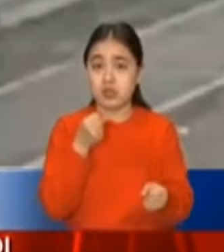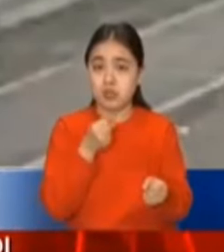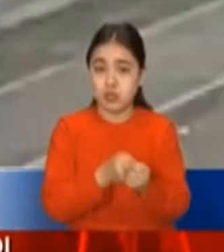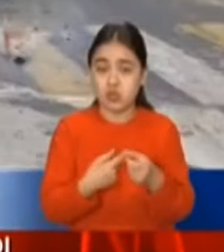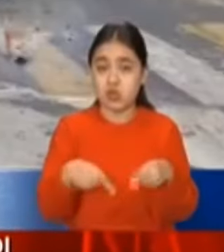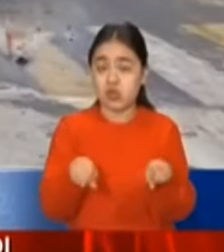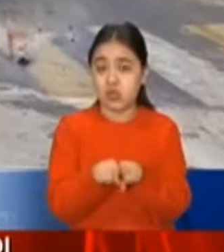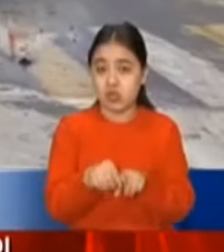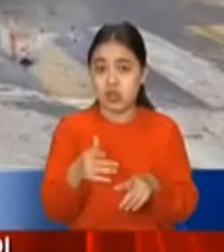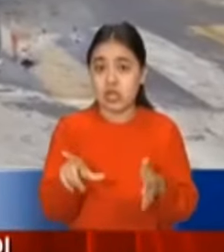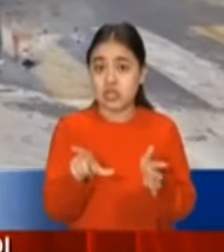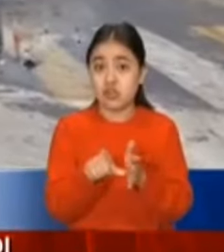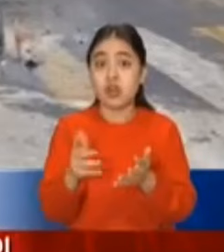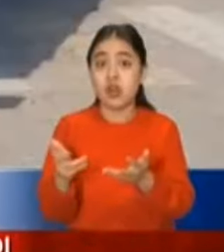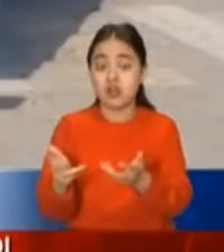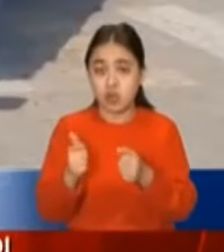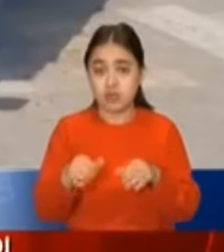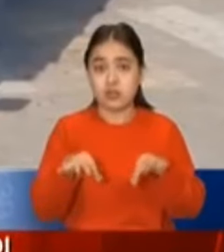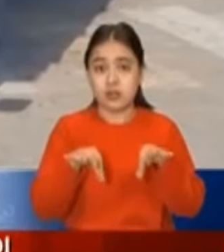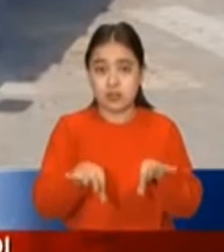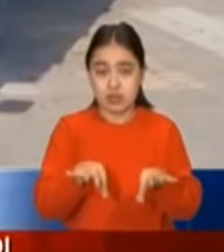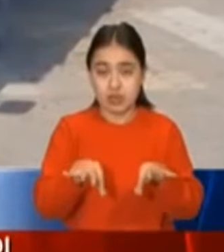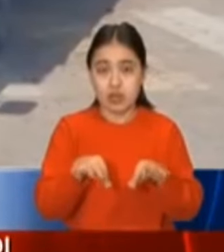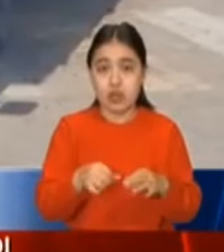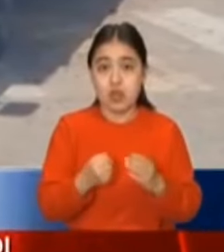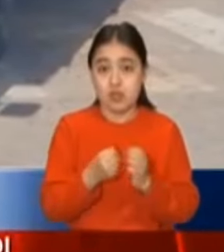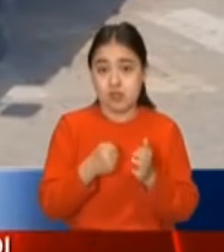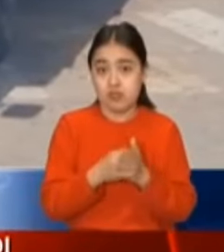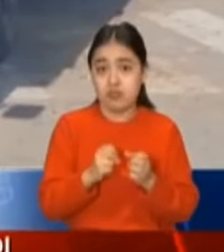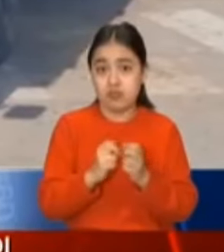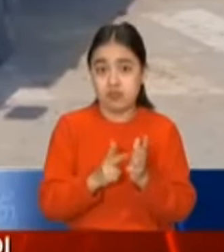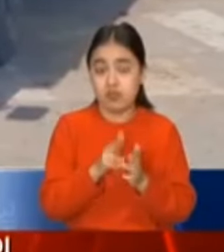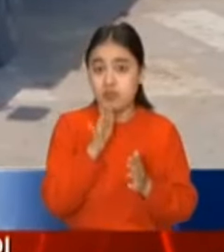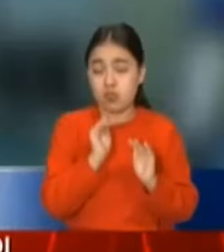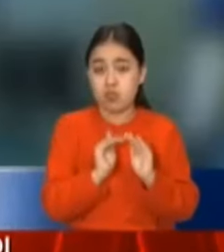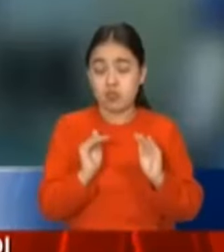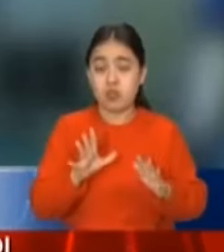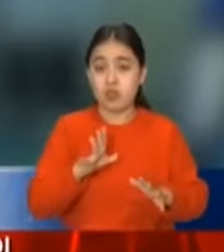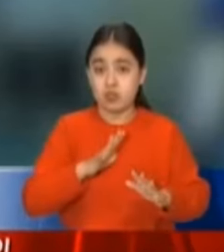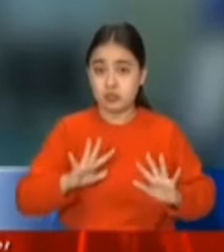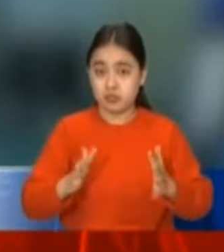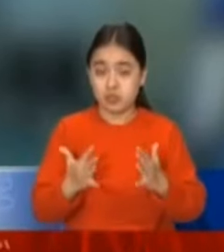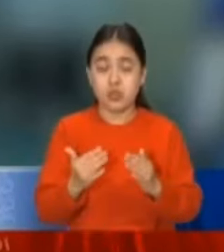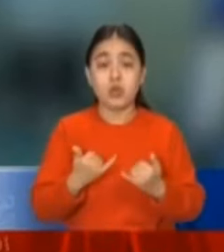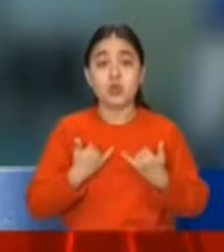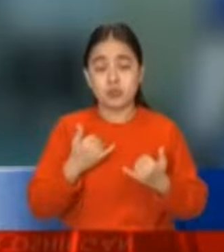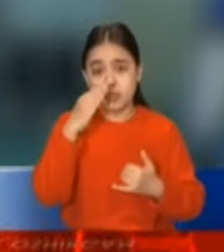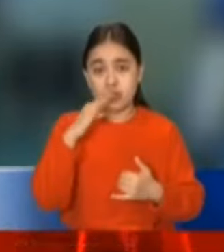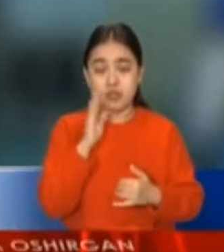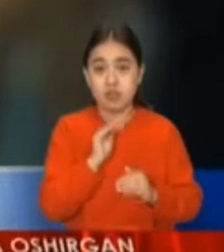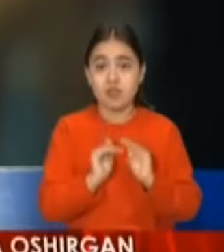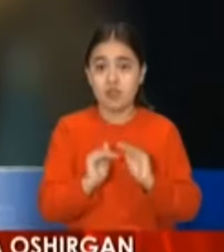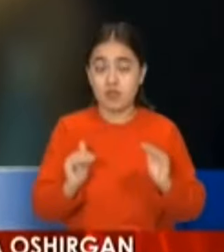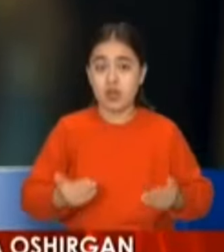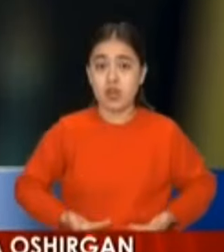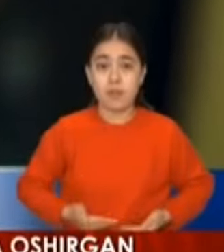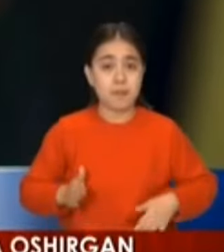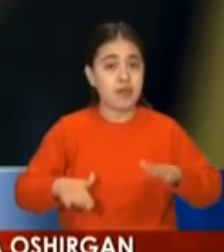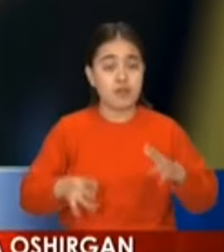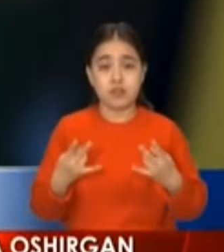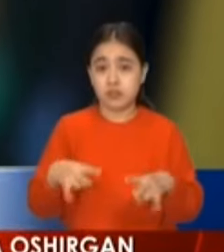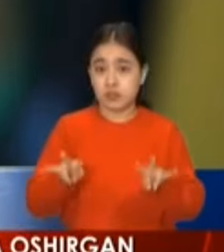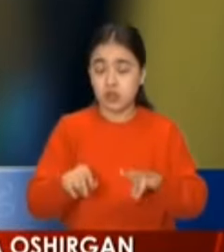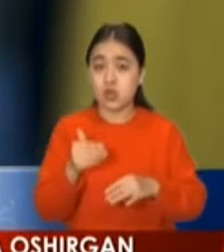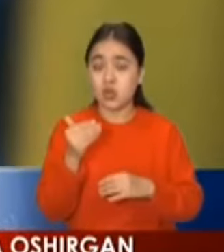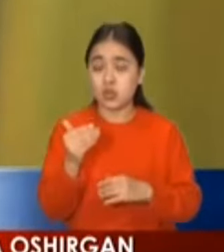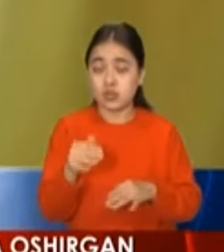ham aynan ijaraga olingan avtomashina va voyaga yetmaganlar ishtirokida yuzaga kelgan edi. Hurmatli ota-onalar, farzandingiz hayotiga befarq bo'lmang.